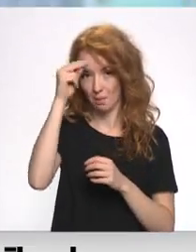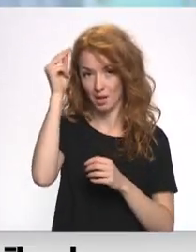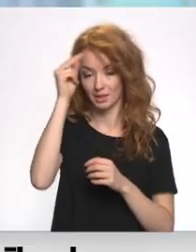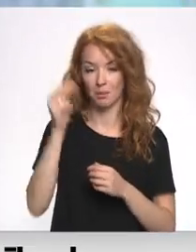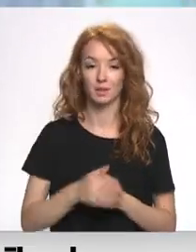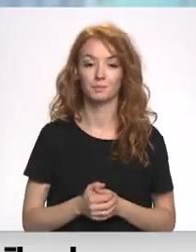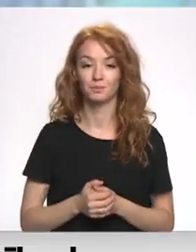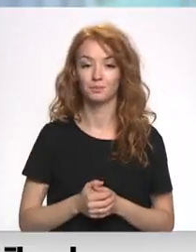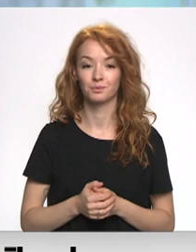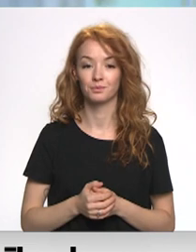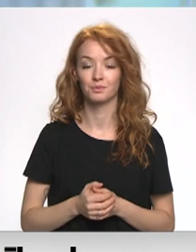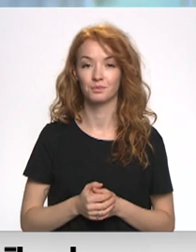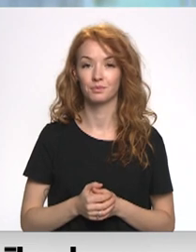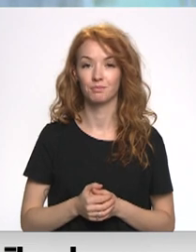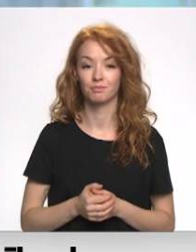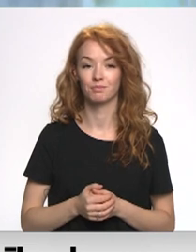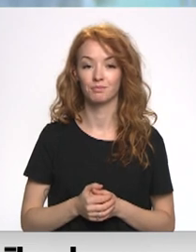apmācībās.